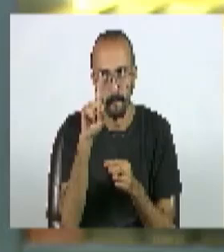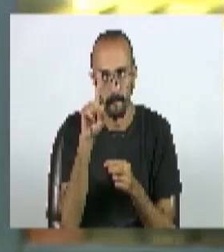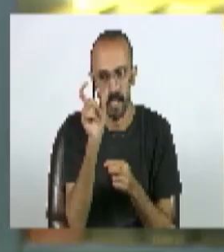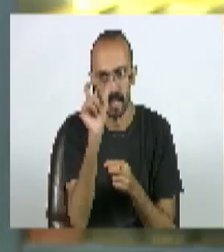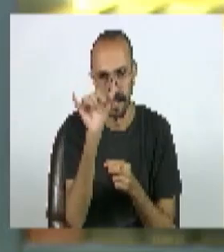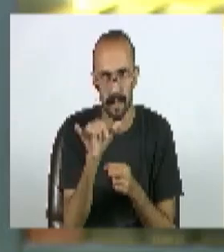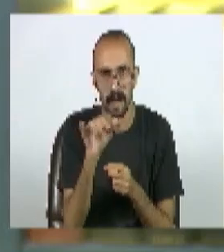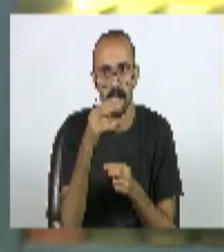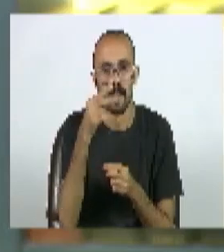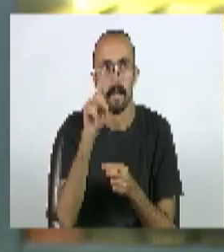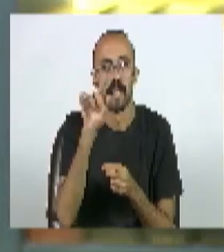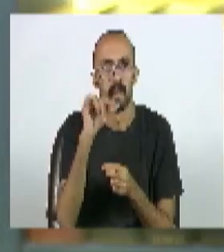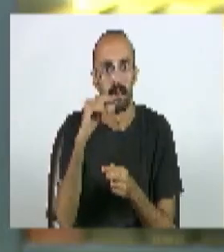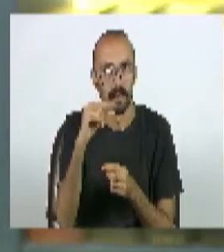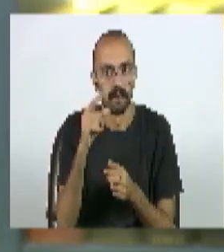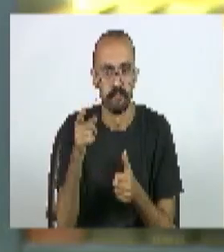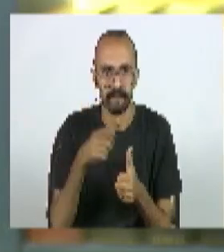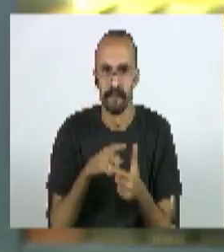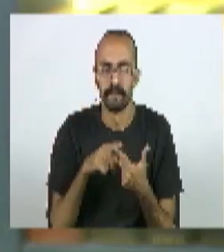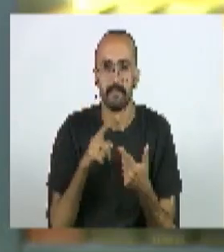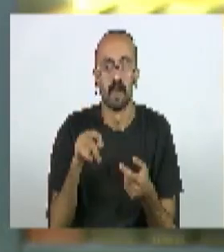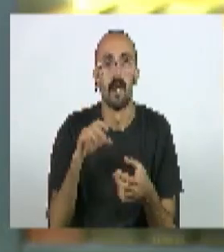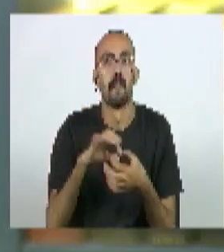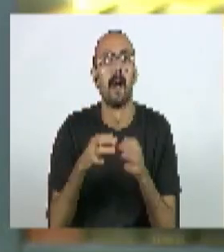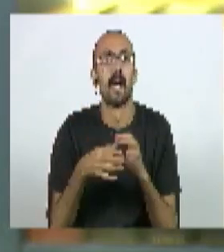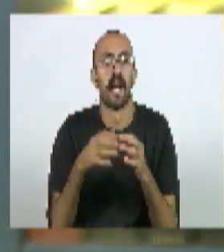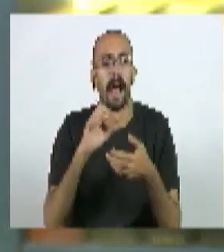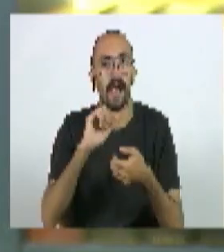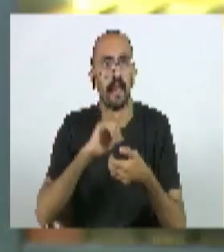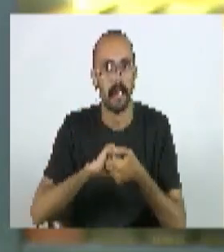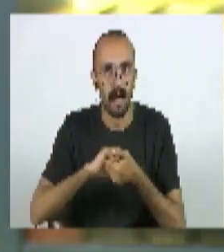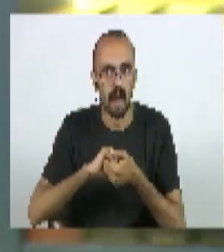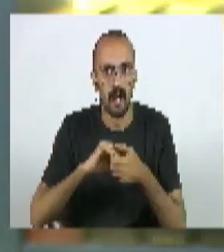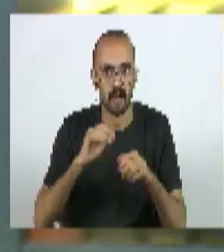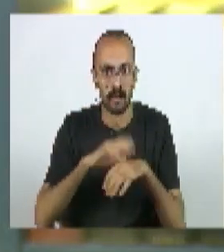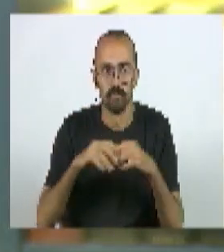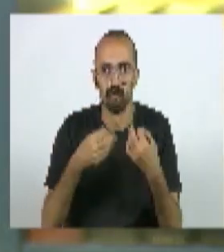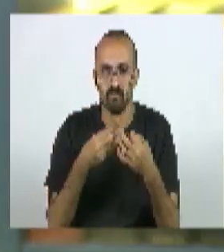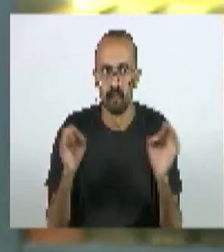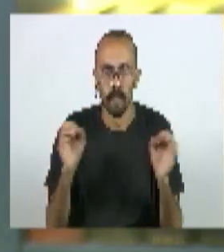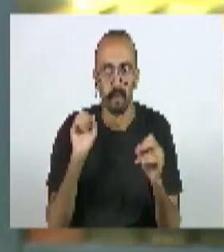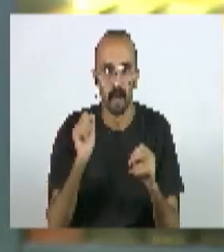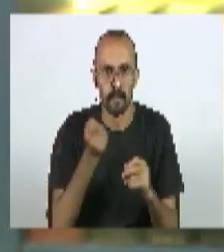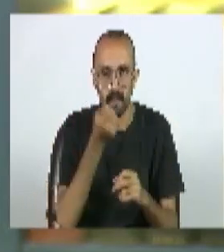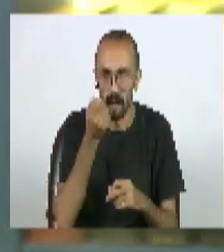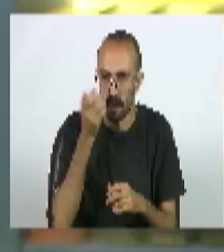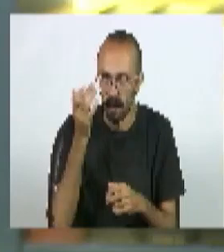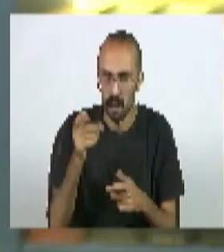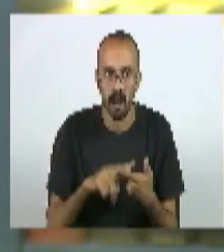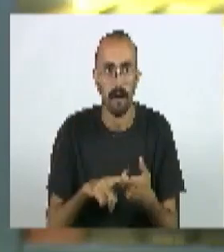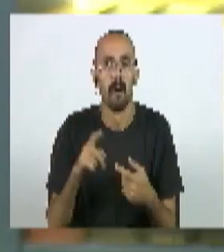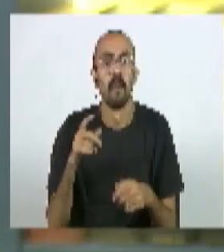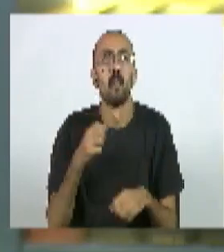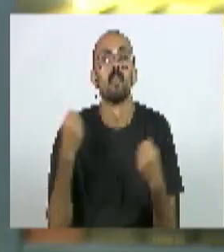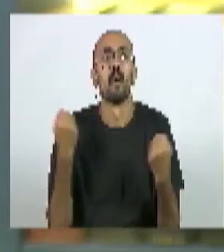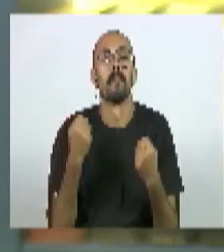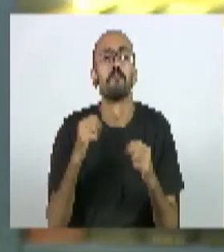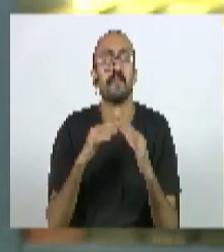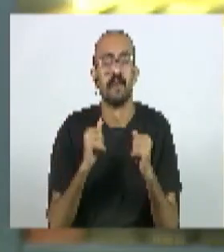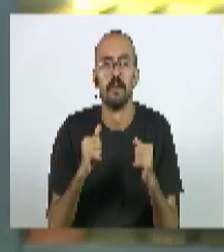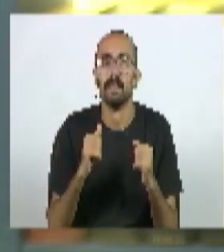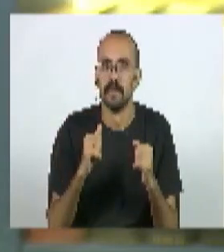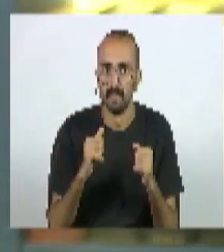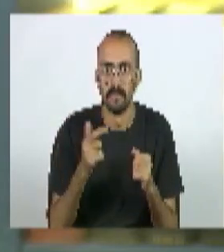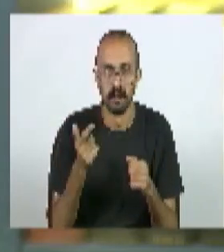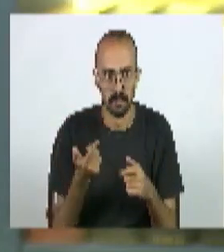مشترك. جمعية أيادينا للتنمية الشاملة بالمنيا، مؤسسة قدرات مصر للشباب والتنمية،